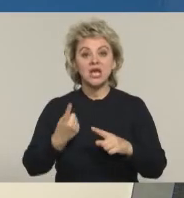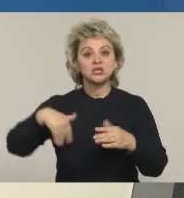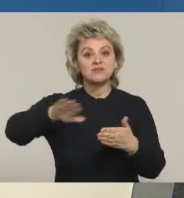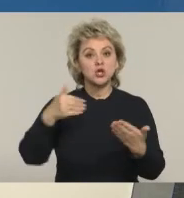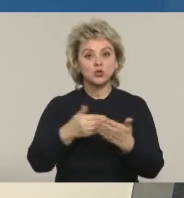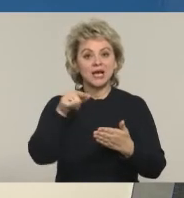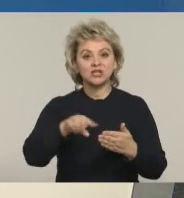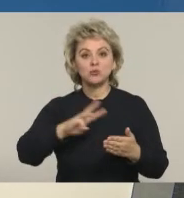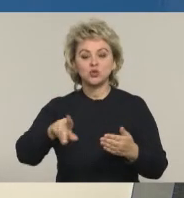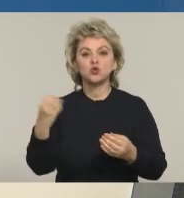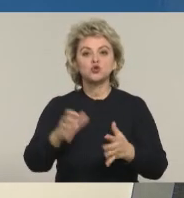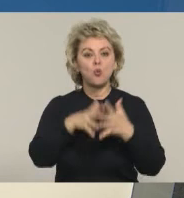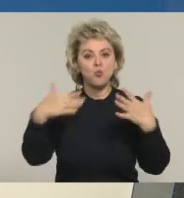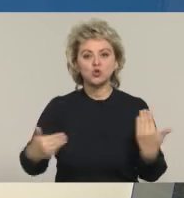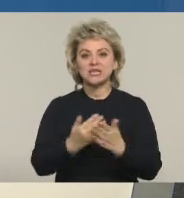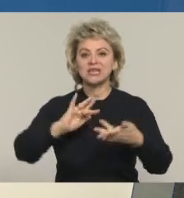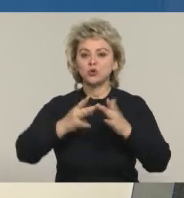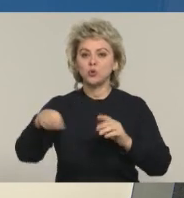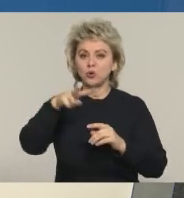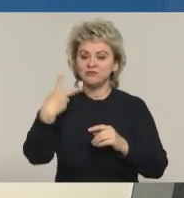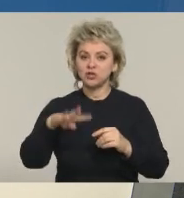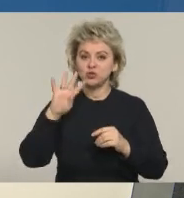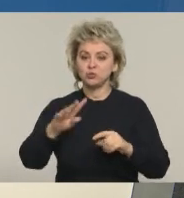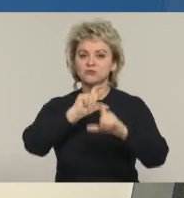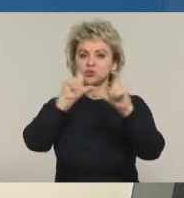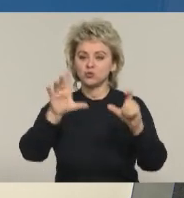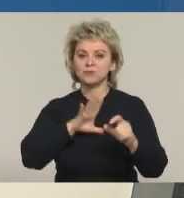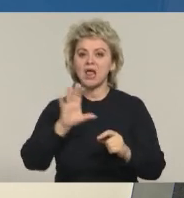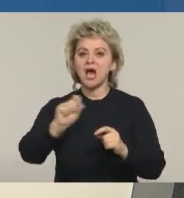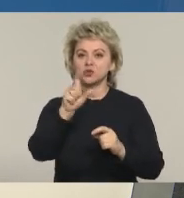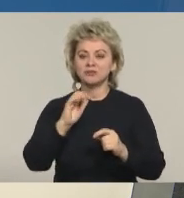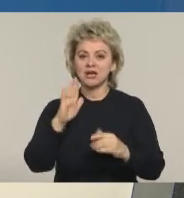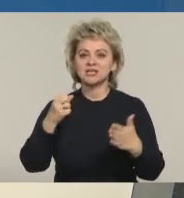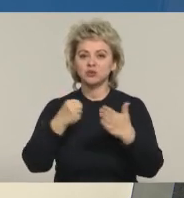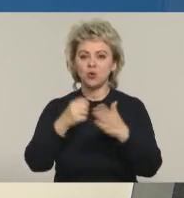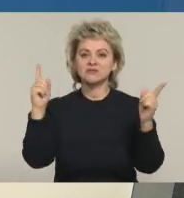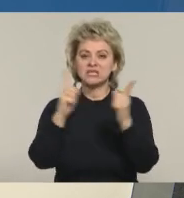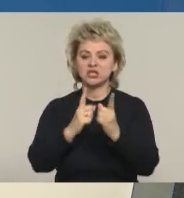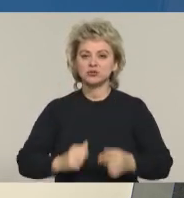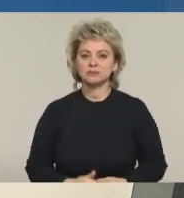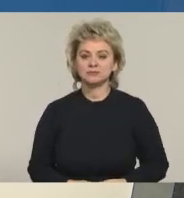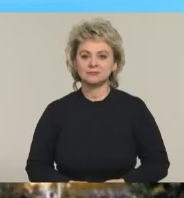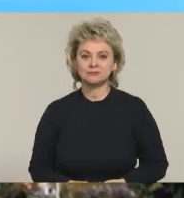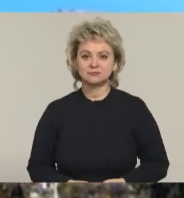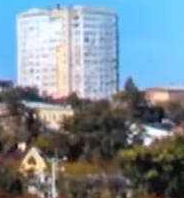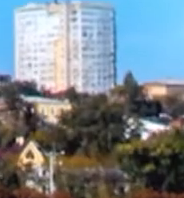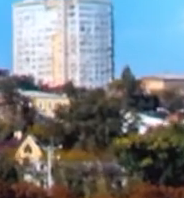Это все новости к этой минуте. Еще больше новостей на сайте don24.ru. В студии был Артем Тарасов. До встречи.